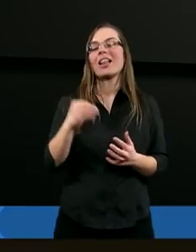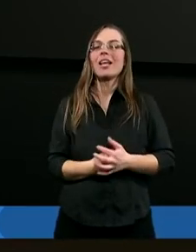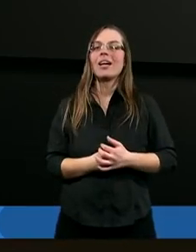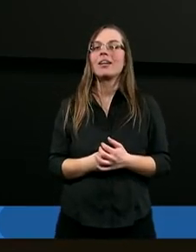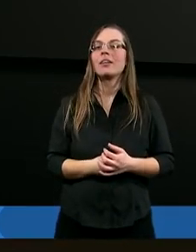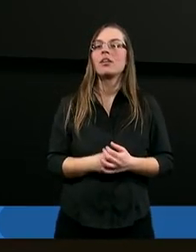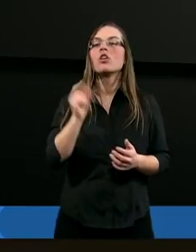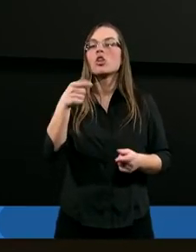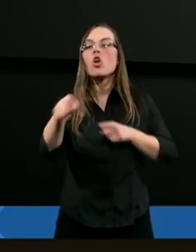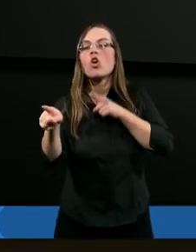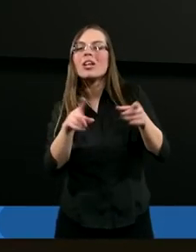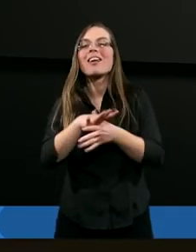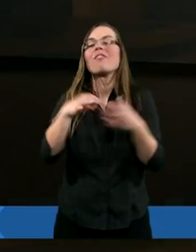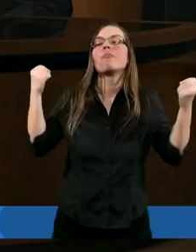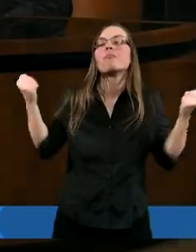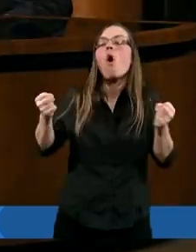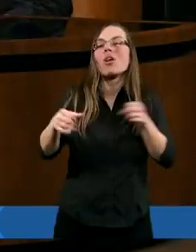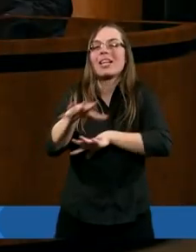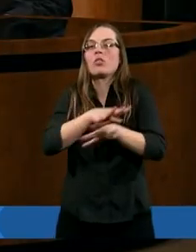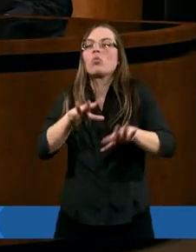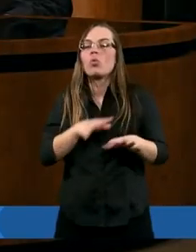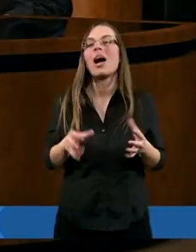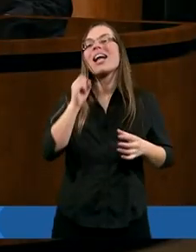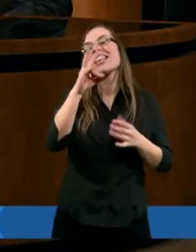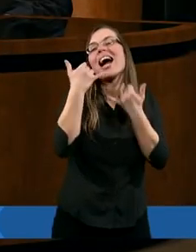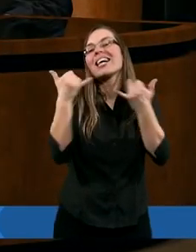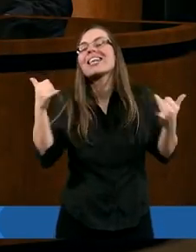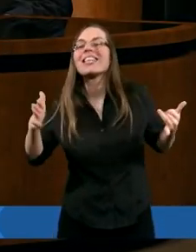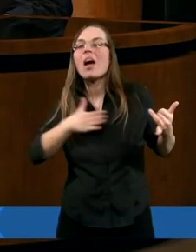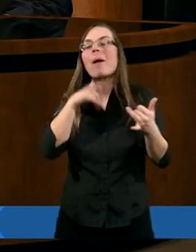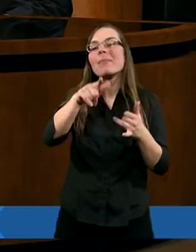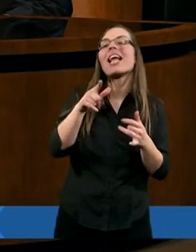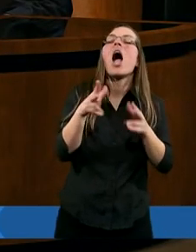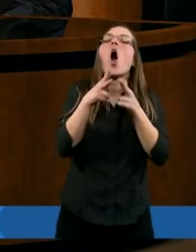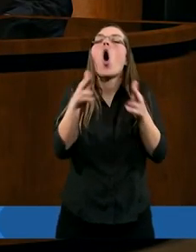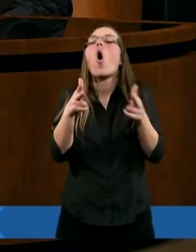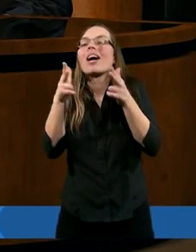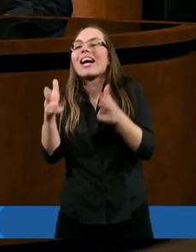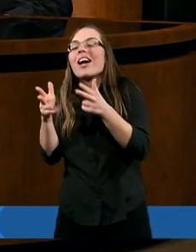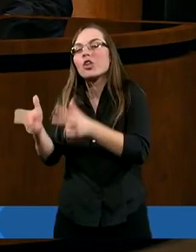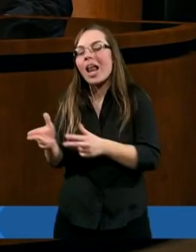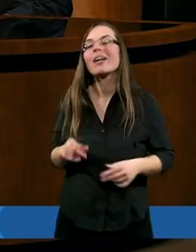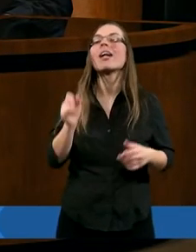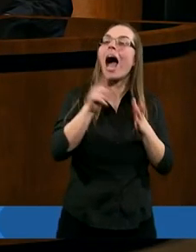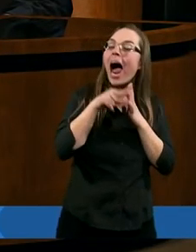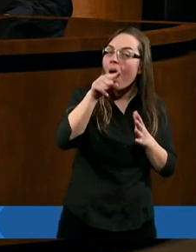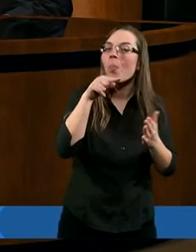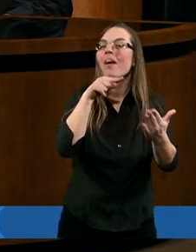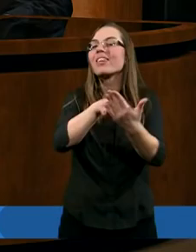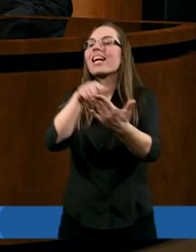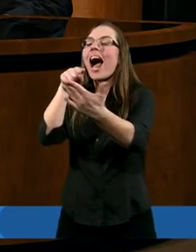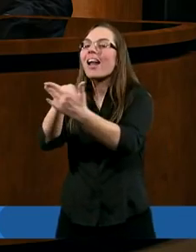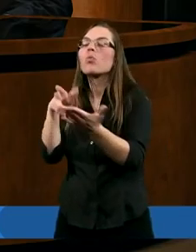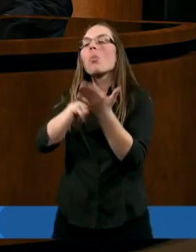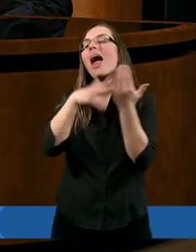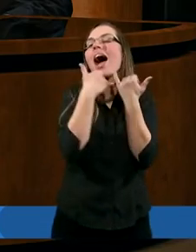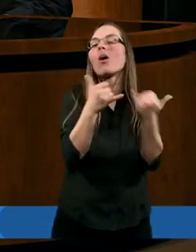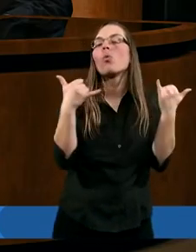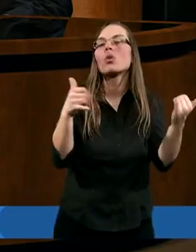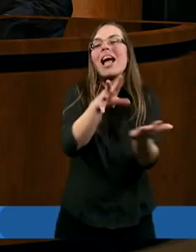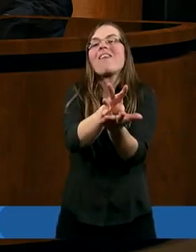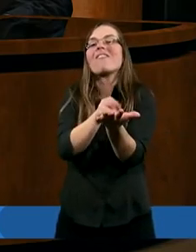Co to znaczyło w mocy Ducha? Takie różne mamy te określenia, ale one wskazują na